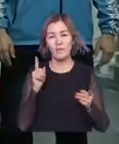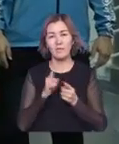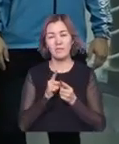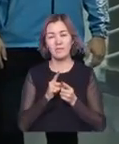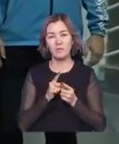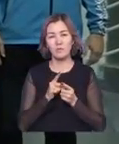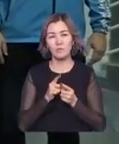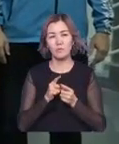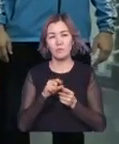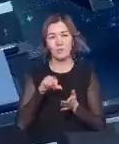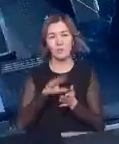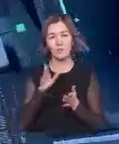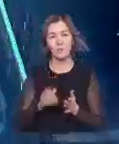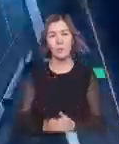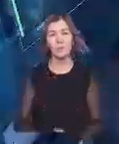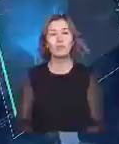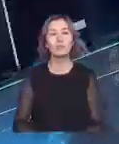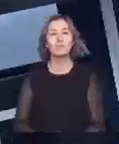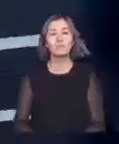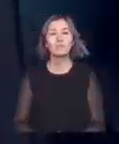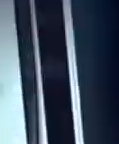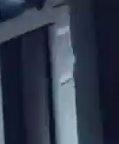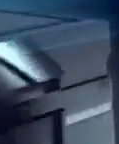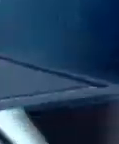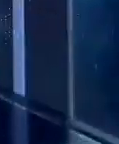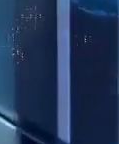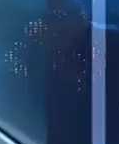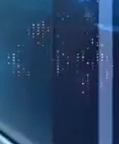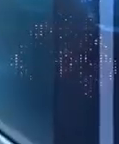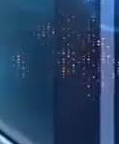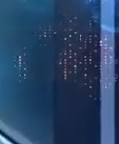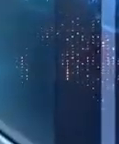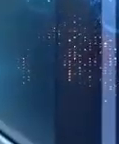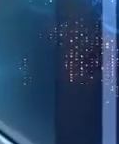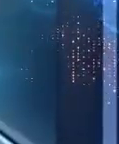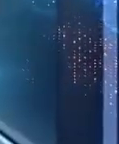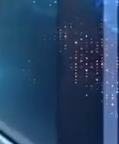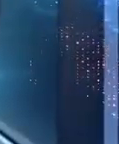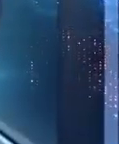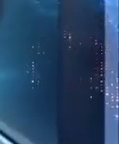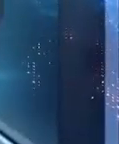ел чемпиондығын сарапқа салатын болады. Жарқын Нұрланұлы, Абзал Нүсіпов, Жетісу телеарнасы.